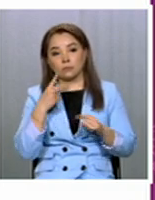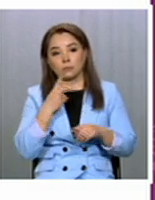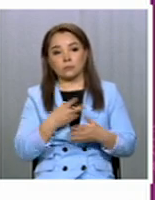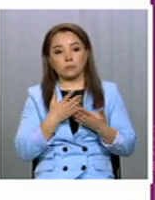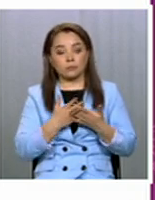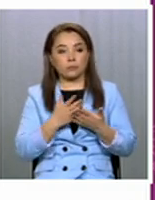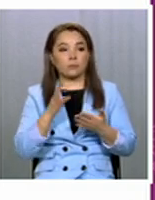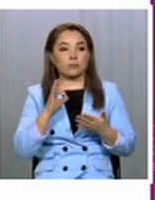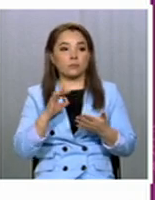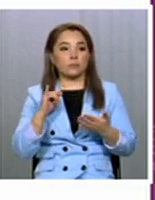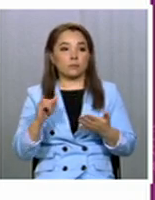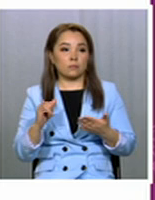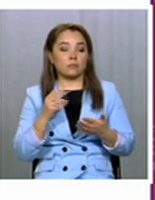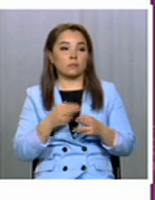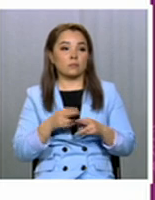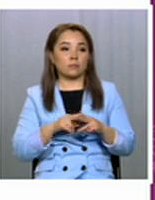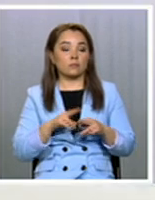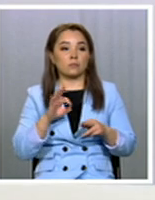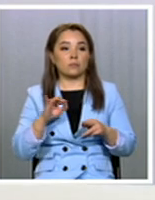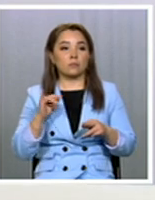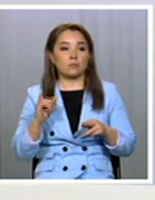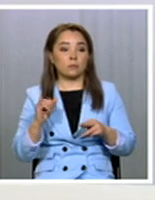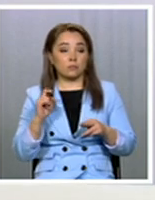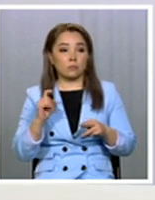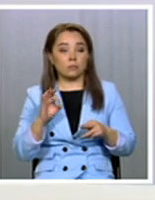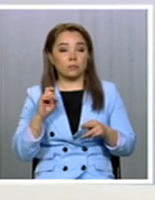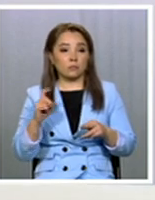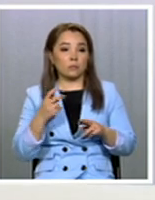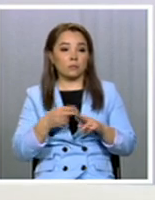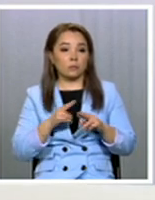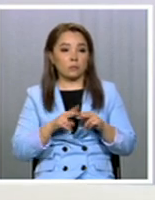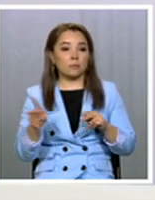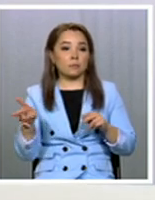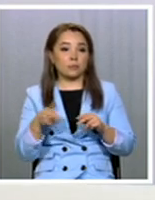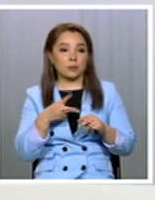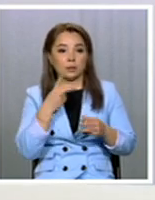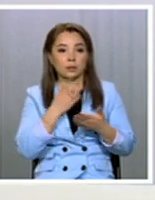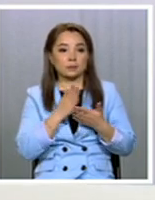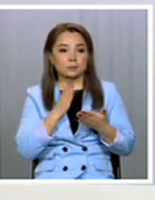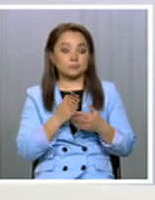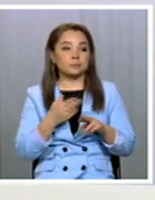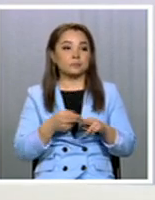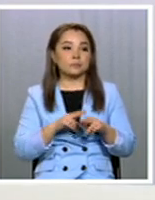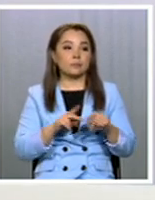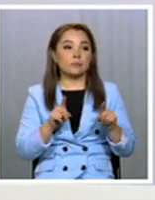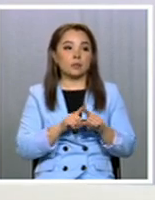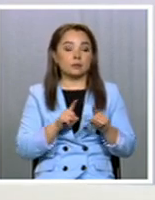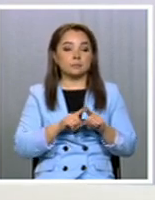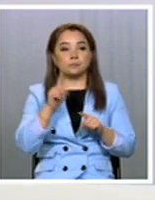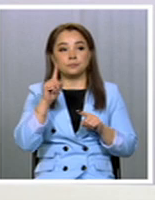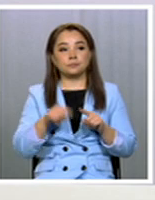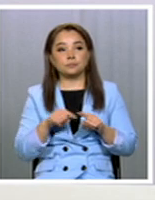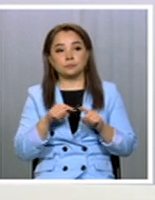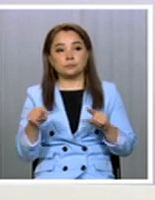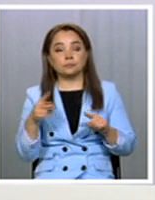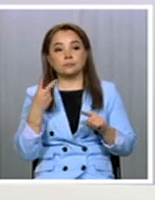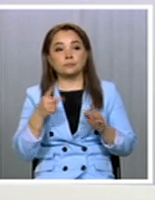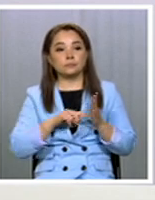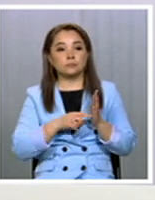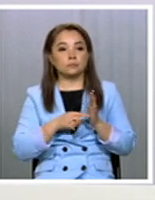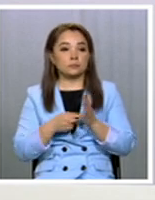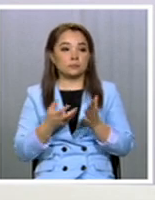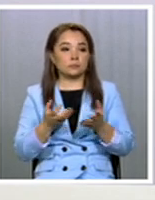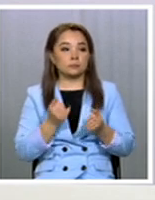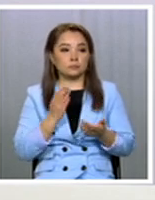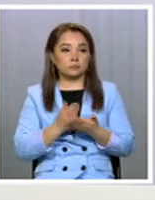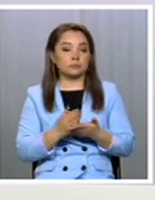OX осіне параллель. Келесі тапсырма. Абсциса осіне перпендикуляр түзудің бойынан 2 нүкте алынған,